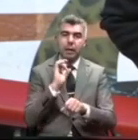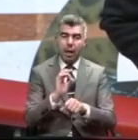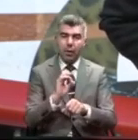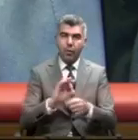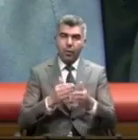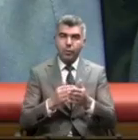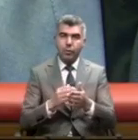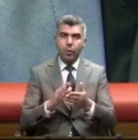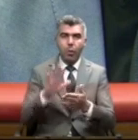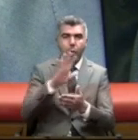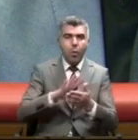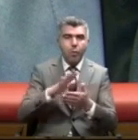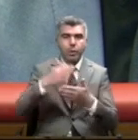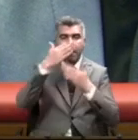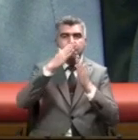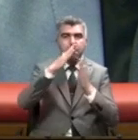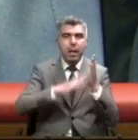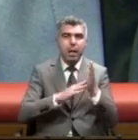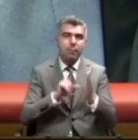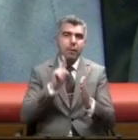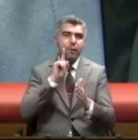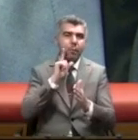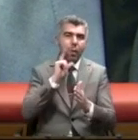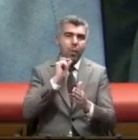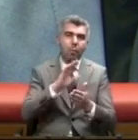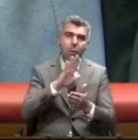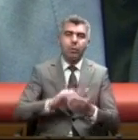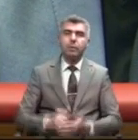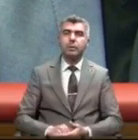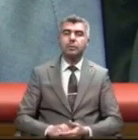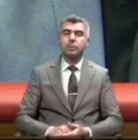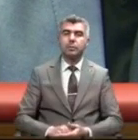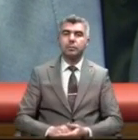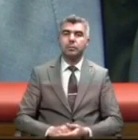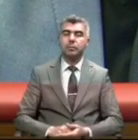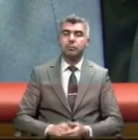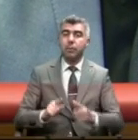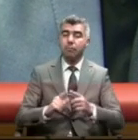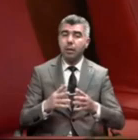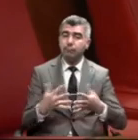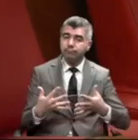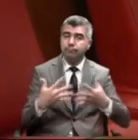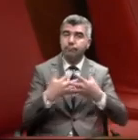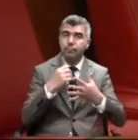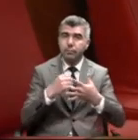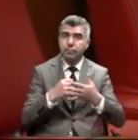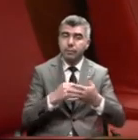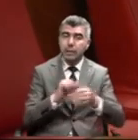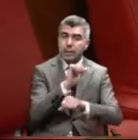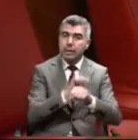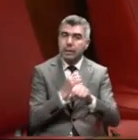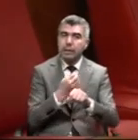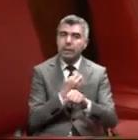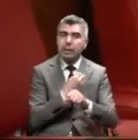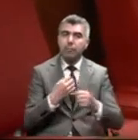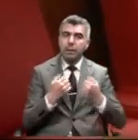لكل مغربيه ولكل مغربي وهذا الادماجيه الصحيه